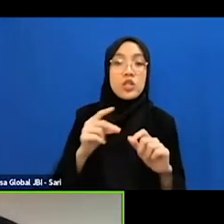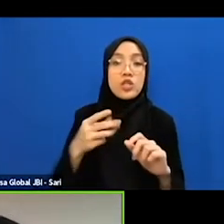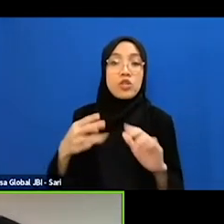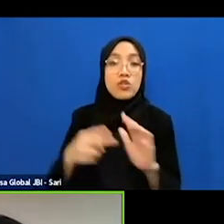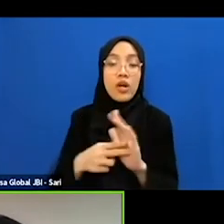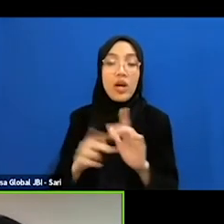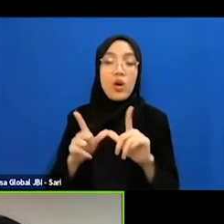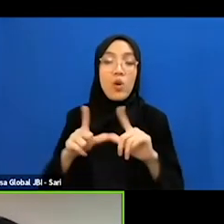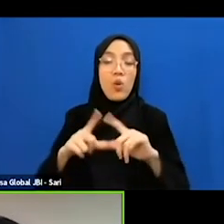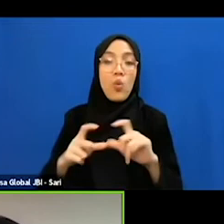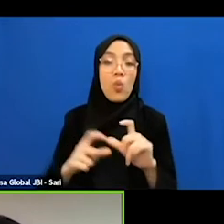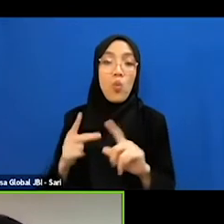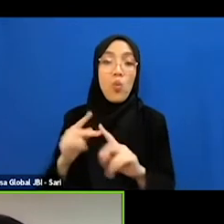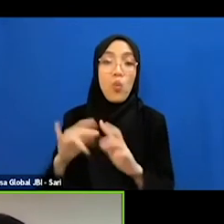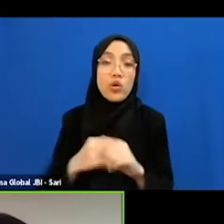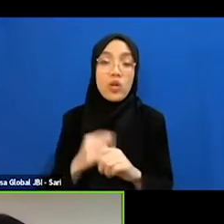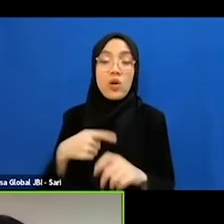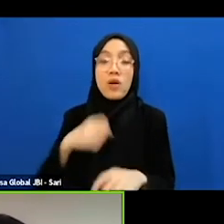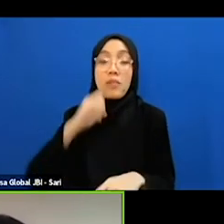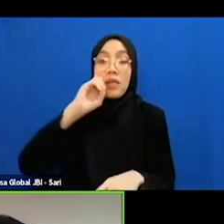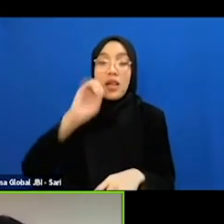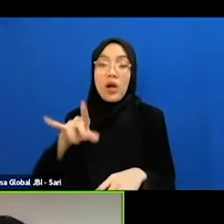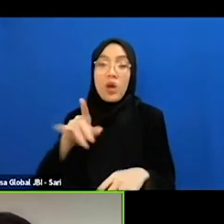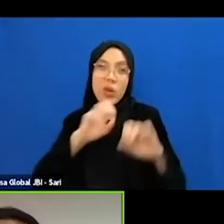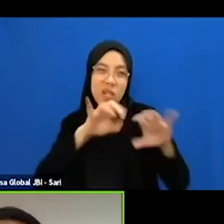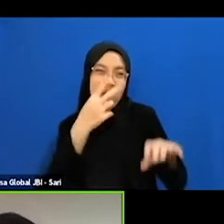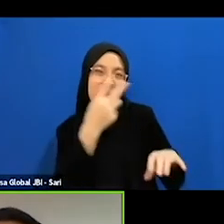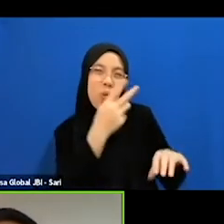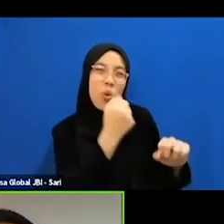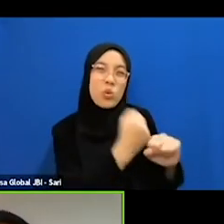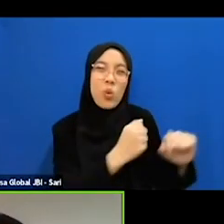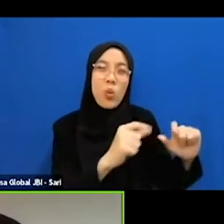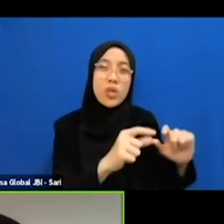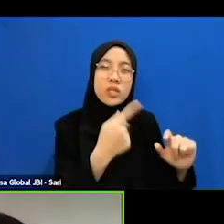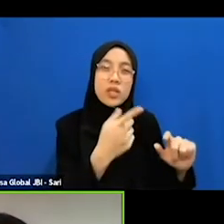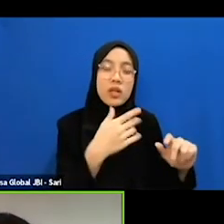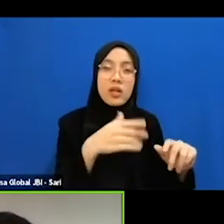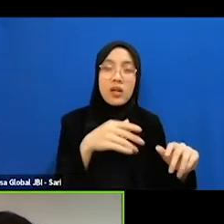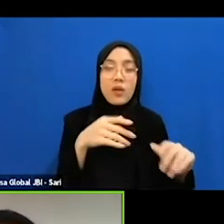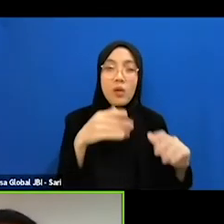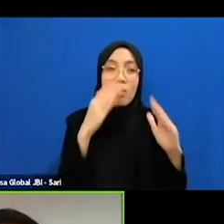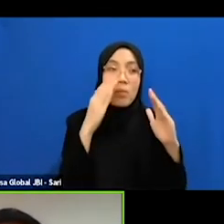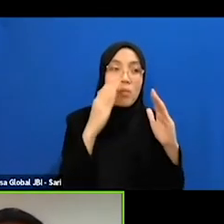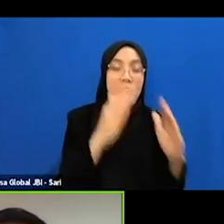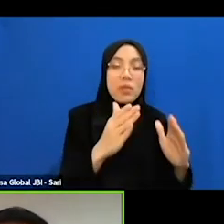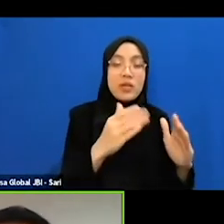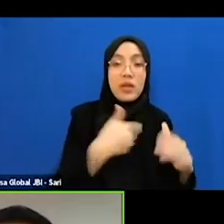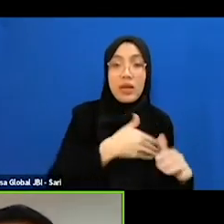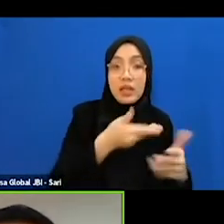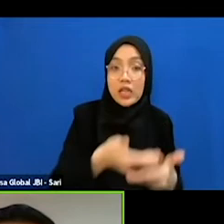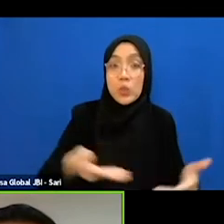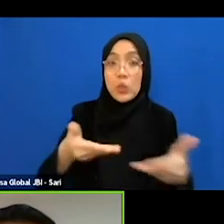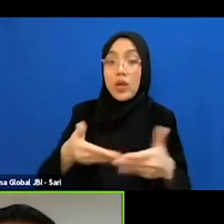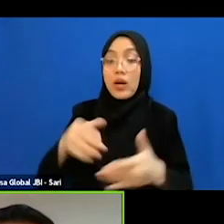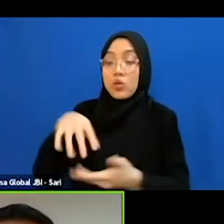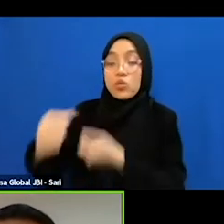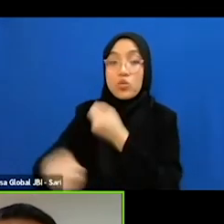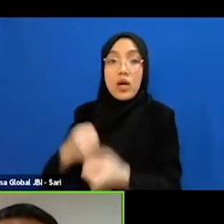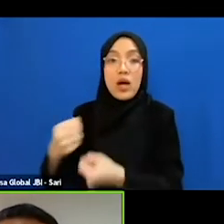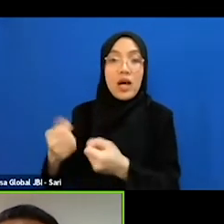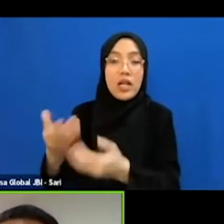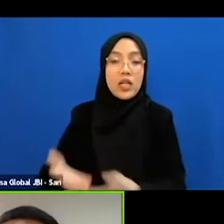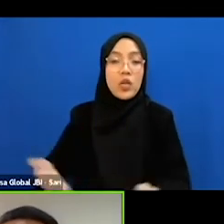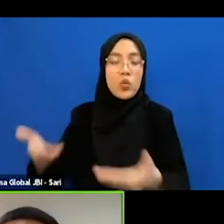mengatakan bahwa iklan sesuatu itu greenwashing atau berpihak kepada lingkungan Makasih perusahaan periklanan itu harus